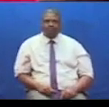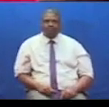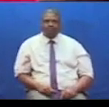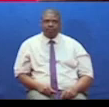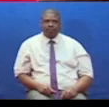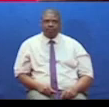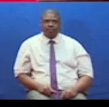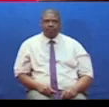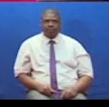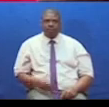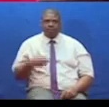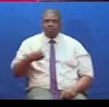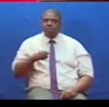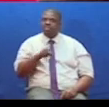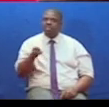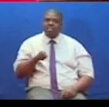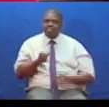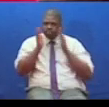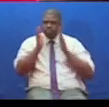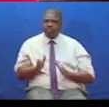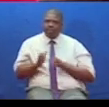Mheshimiwa Waziri amefanya